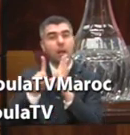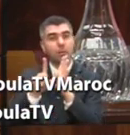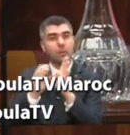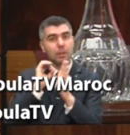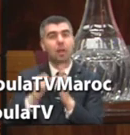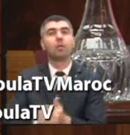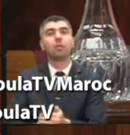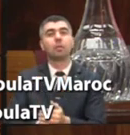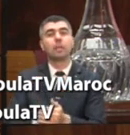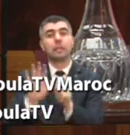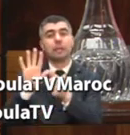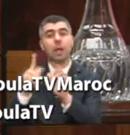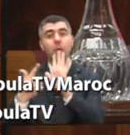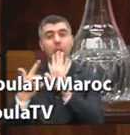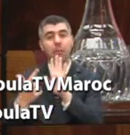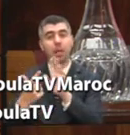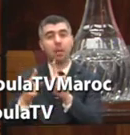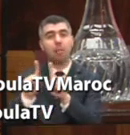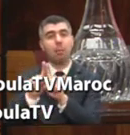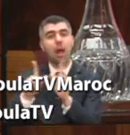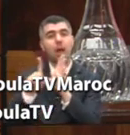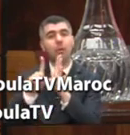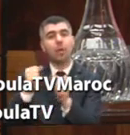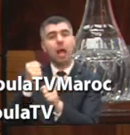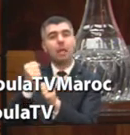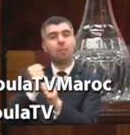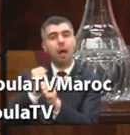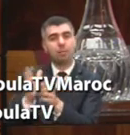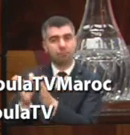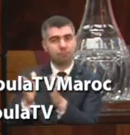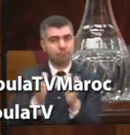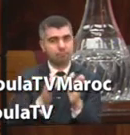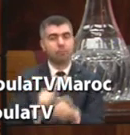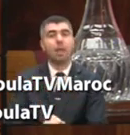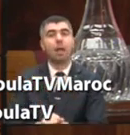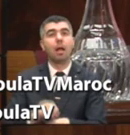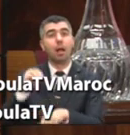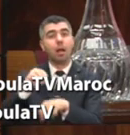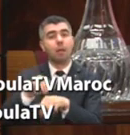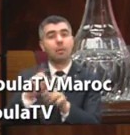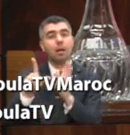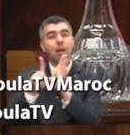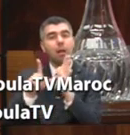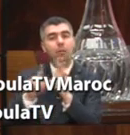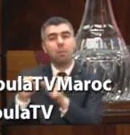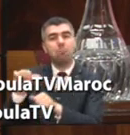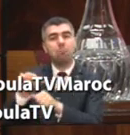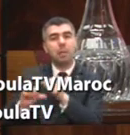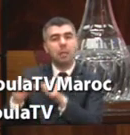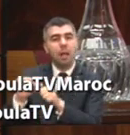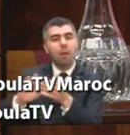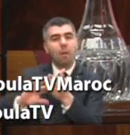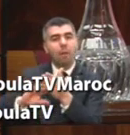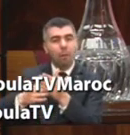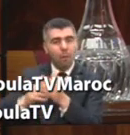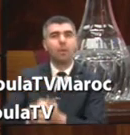65/99 بمثابة مدونة الشغل. مقترح قانون يقضي بتغيير وتتميم القانون رقم